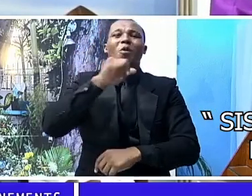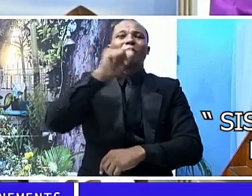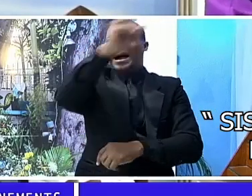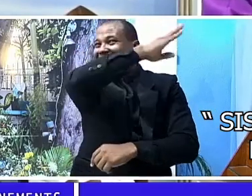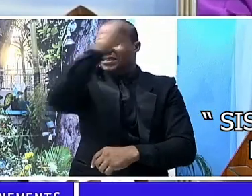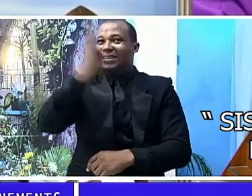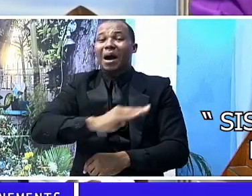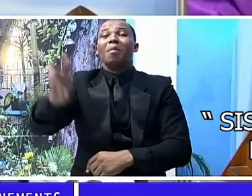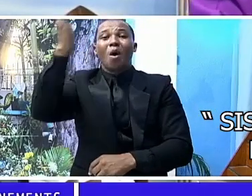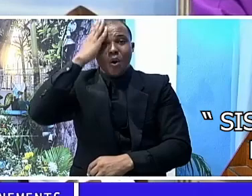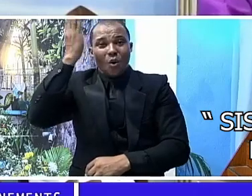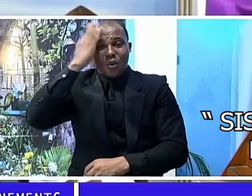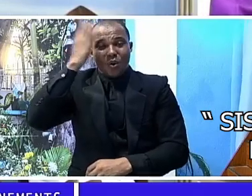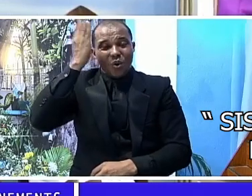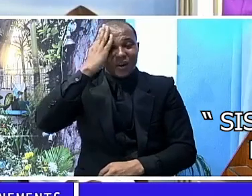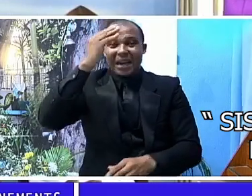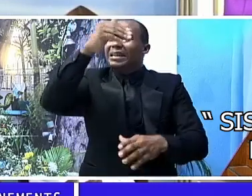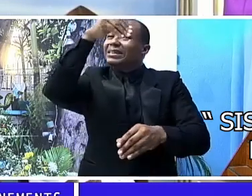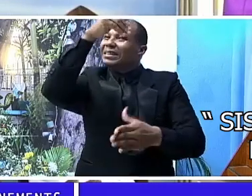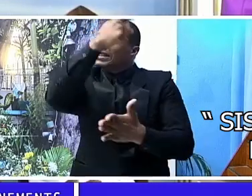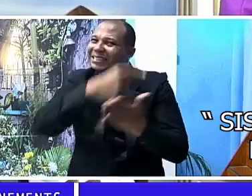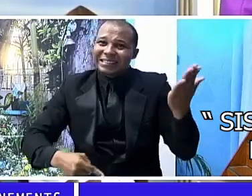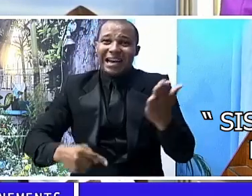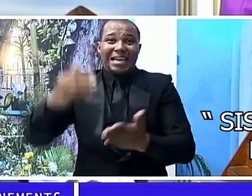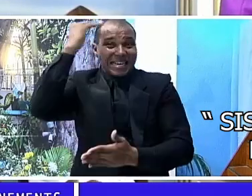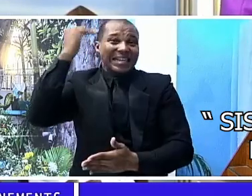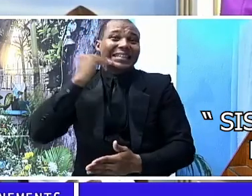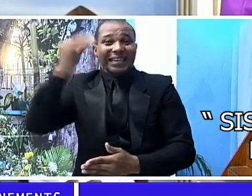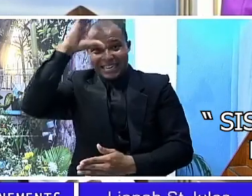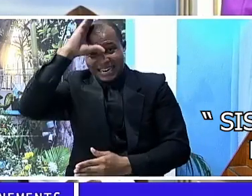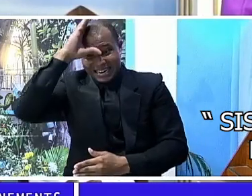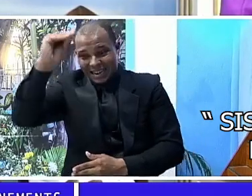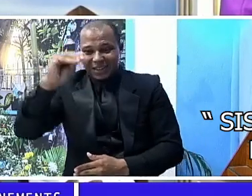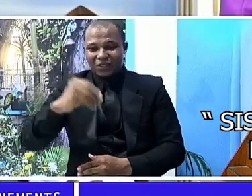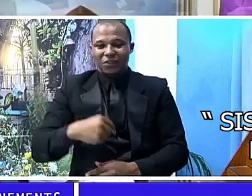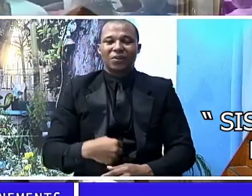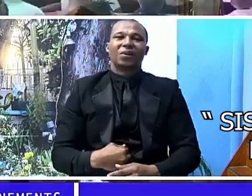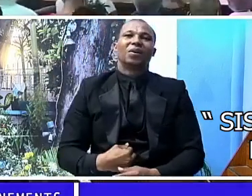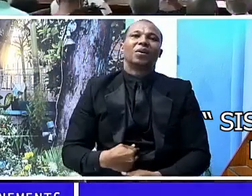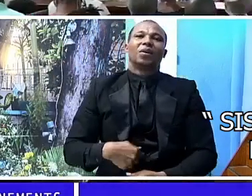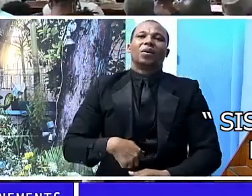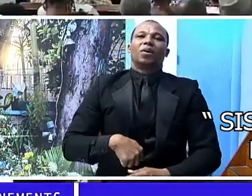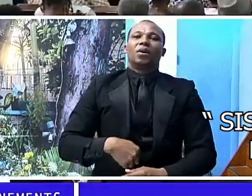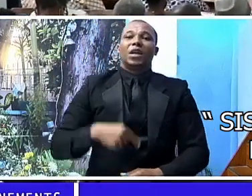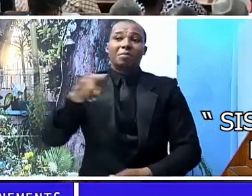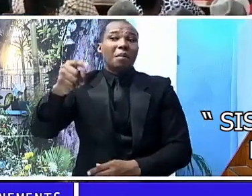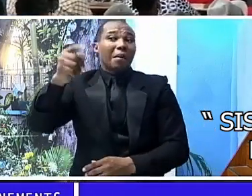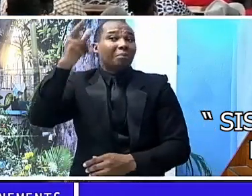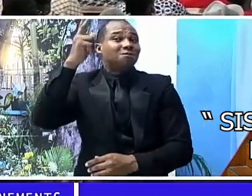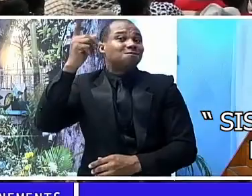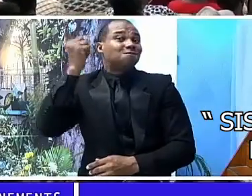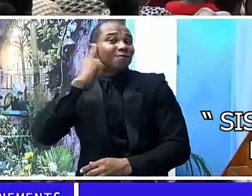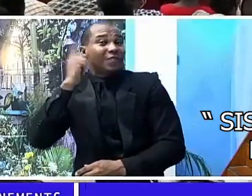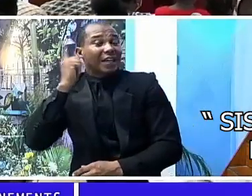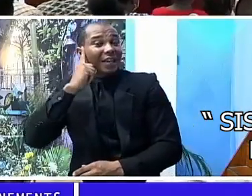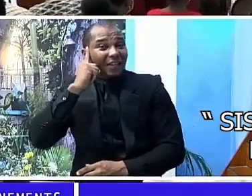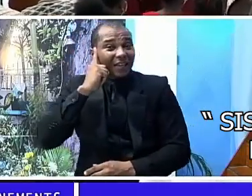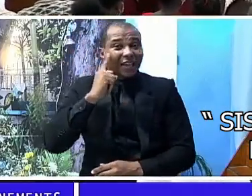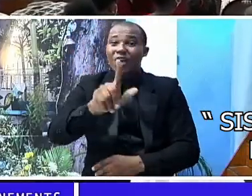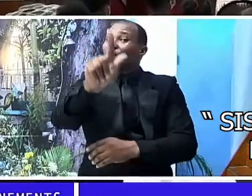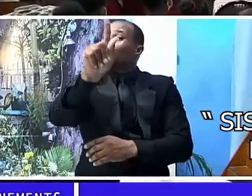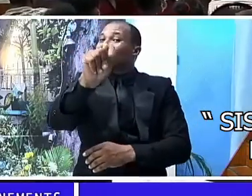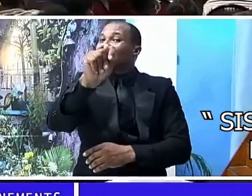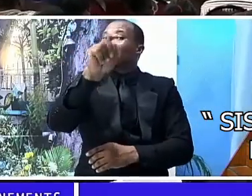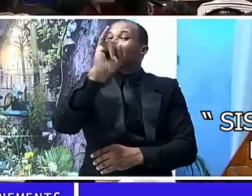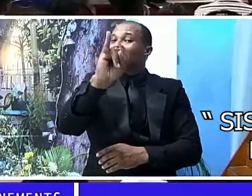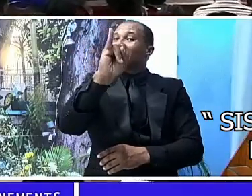connaît qui ça qui nan tête néglan. M'ba nan zin dernier moment d'ap tande sou bagay TikTok kek moun dans de yo avili qui